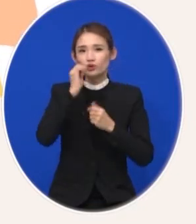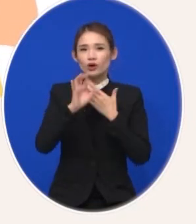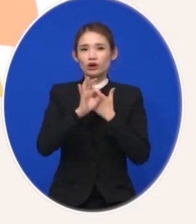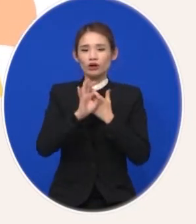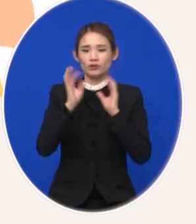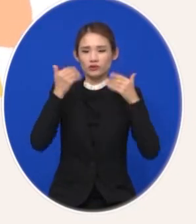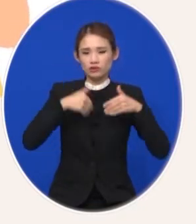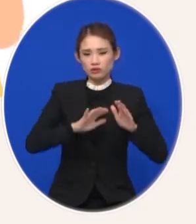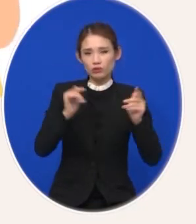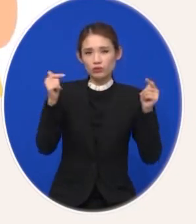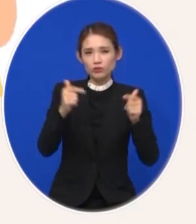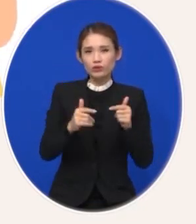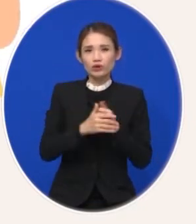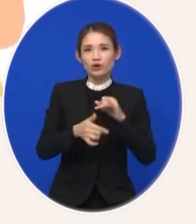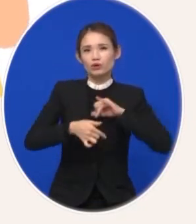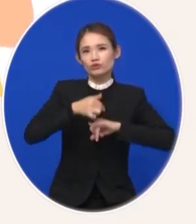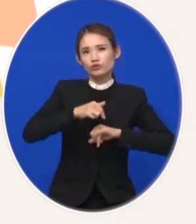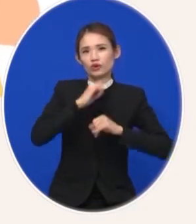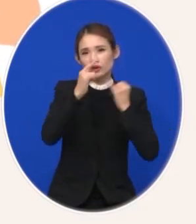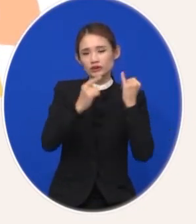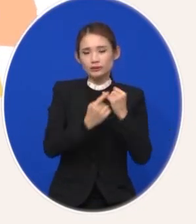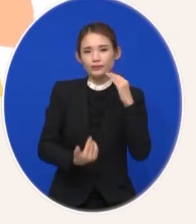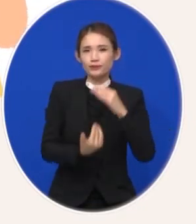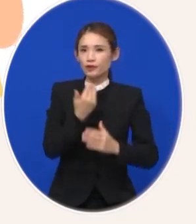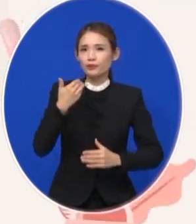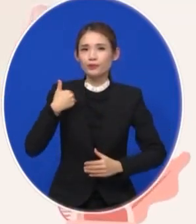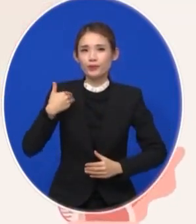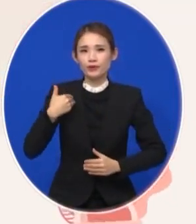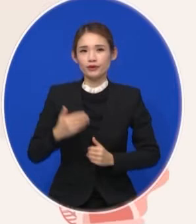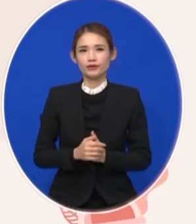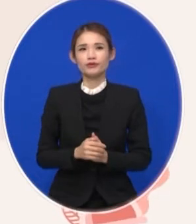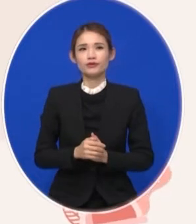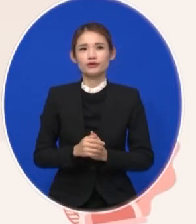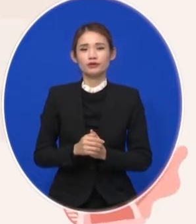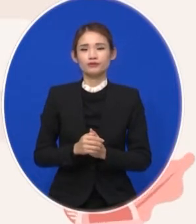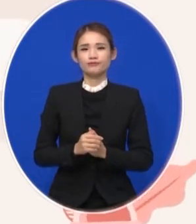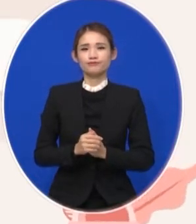저체중아 출산 등 불량한 임신 결과로 이어질 수 있습니다.